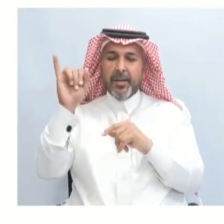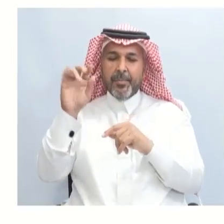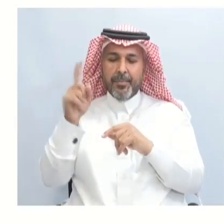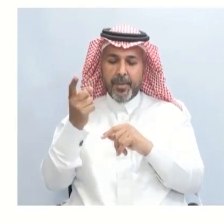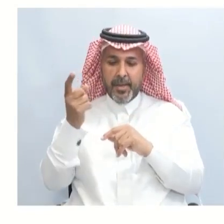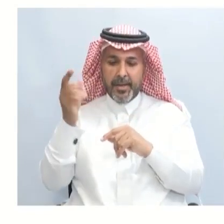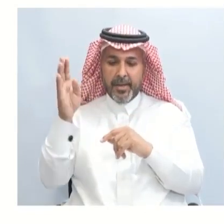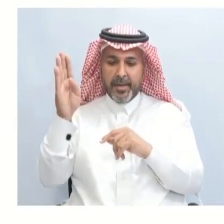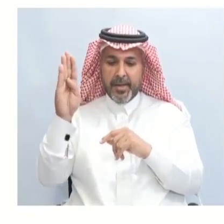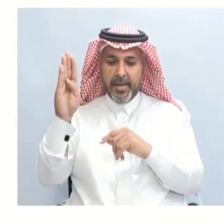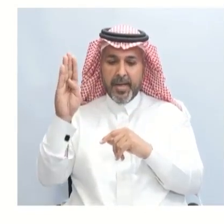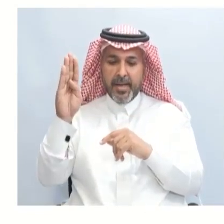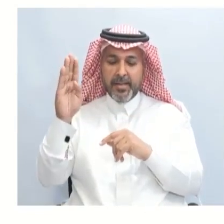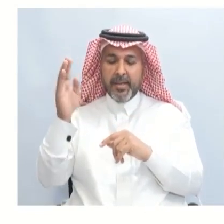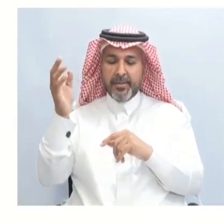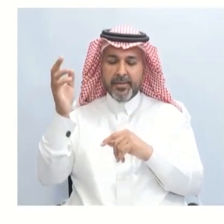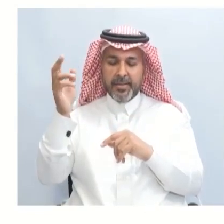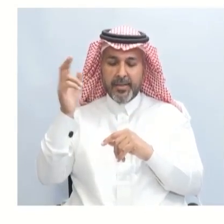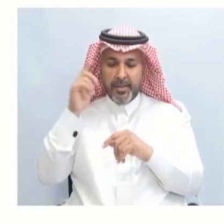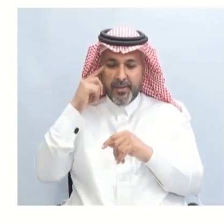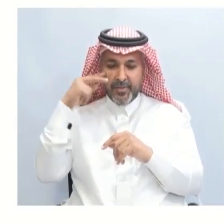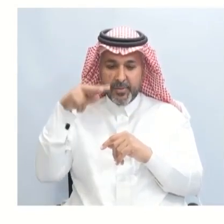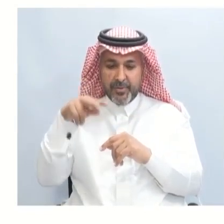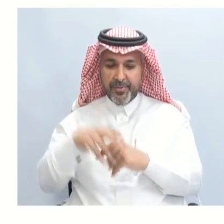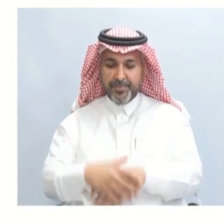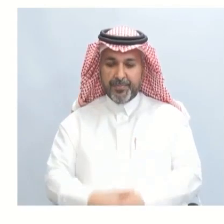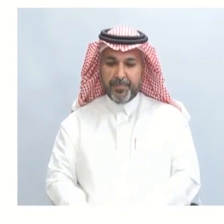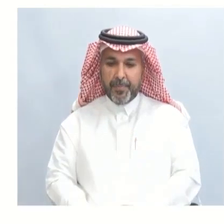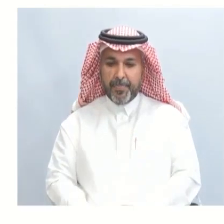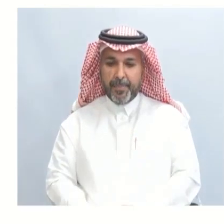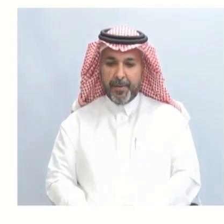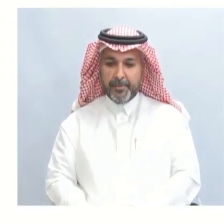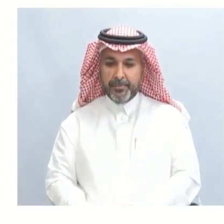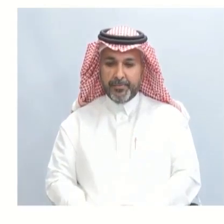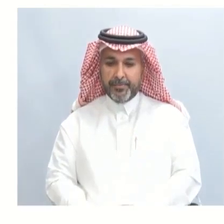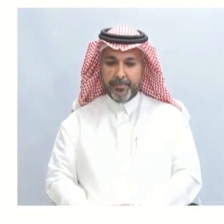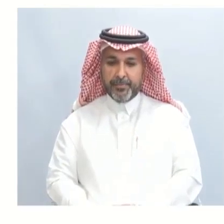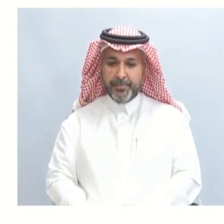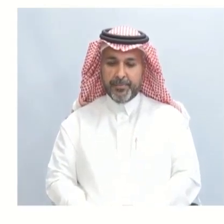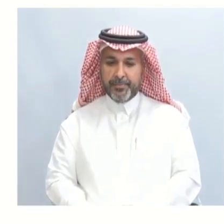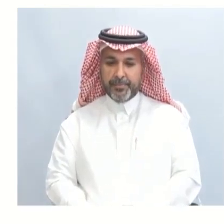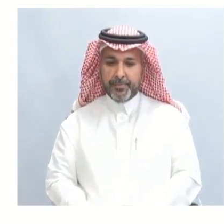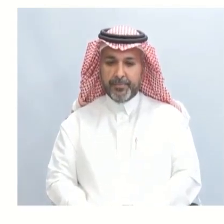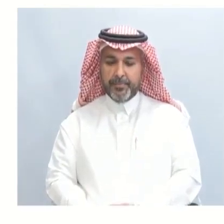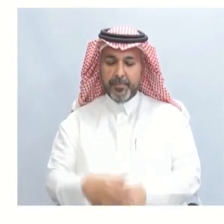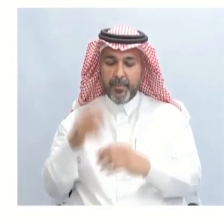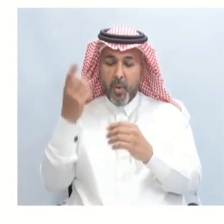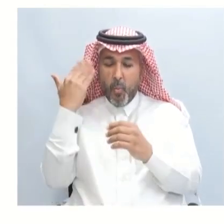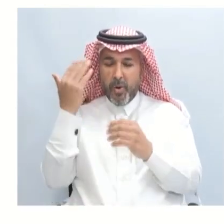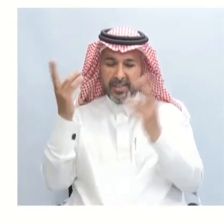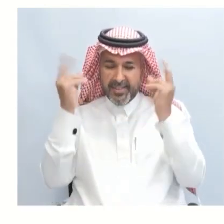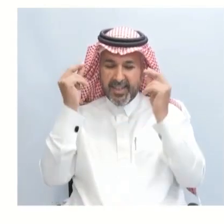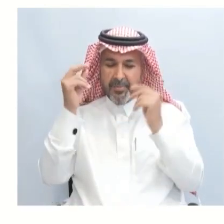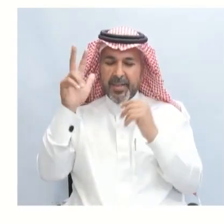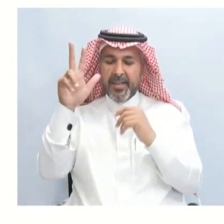التسارع الخاص للدائره فبالتالي بما ان لدي لدي محيط يدور حول